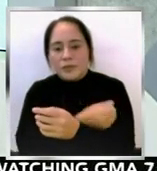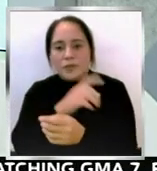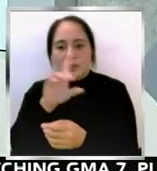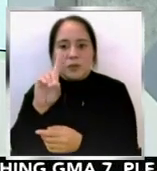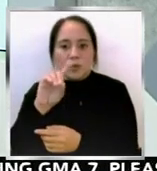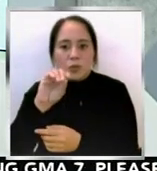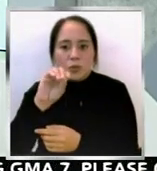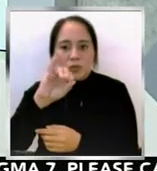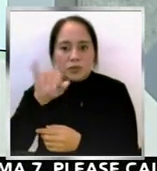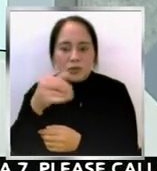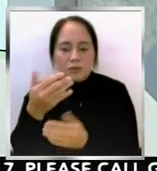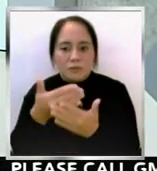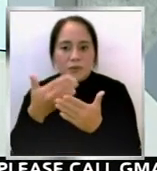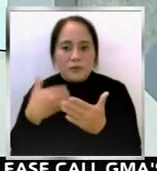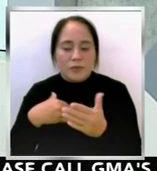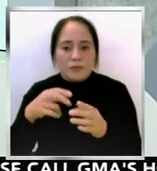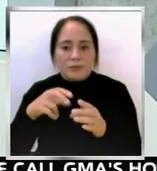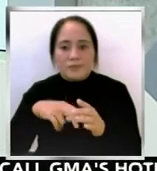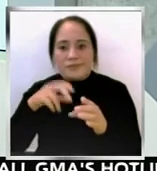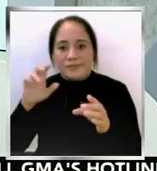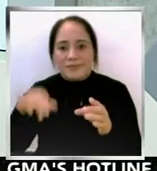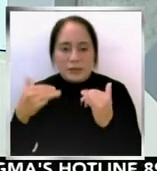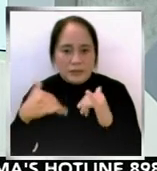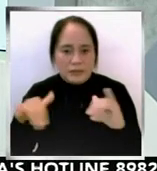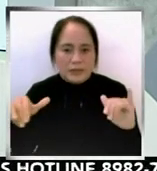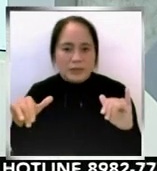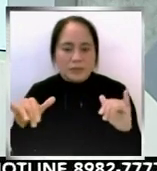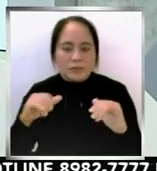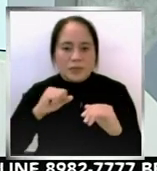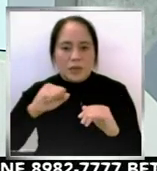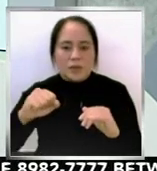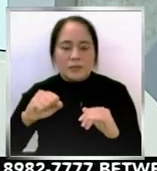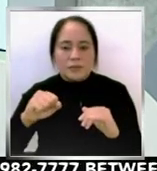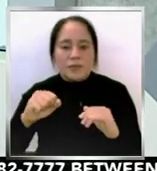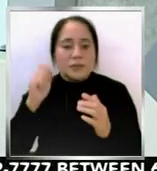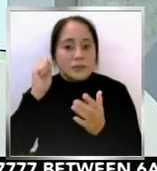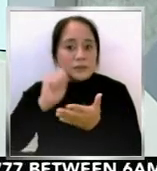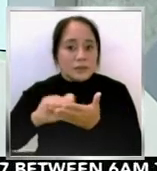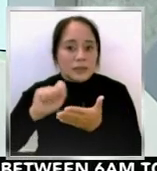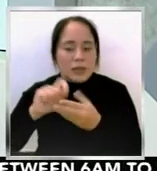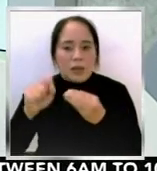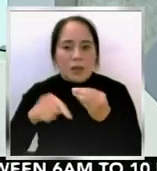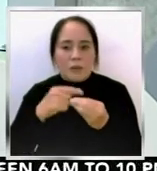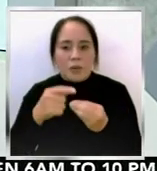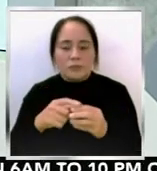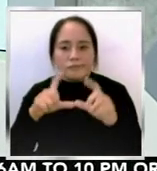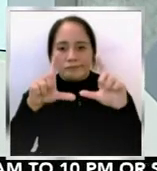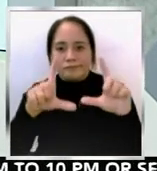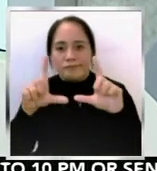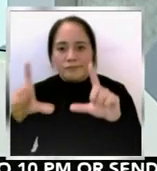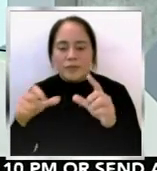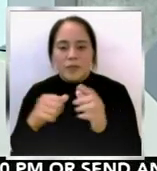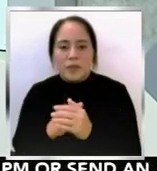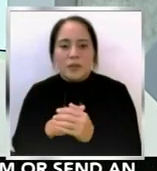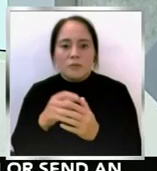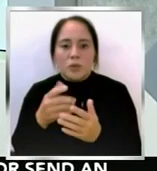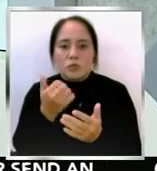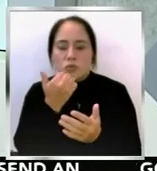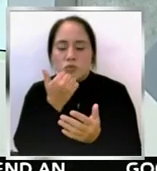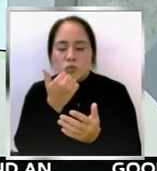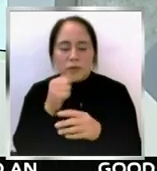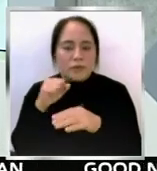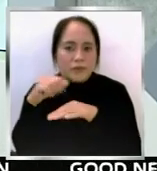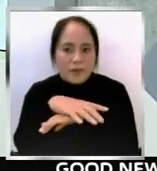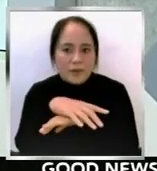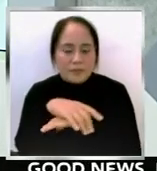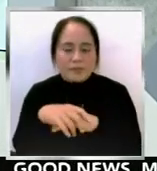bago umalis sa kanyang pwesto, nagpahayag ng kanyang pagtutol ang outgoing secretary sa issue ng red tagging na may masama raw na epekto.